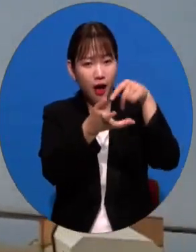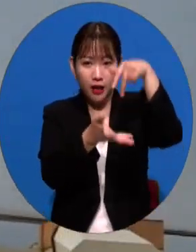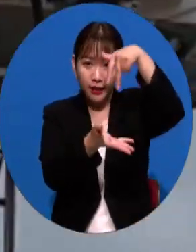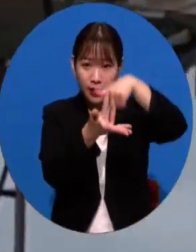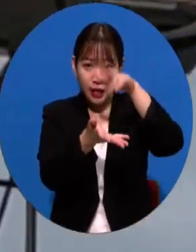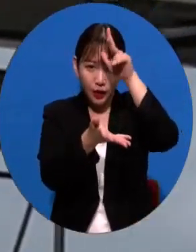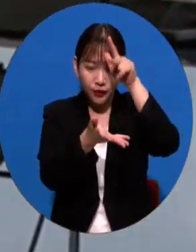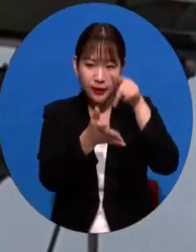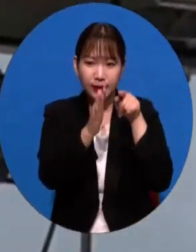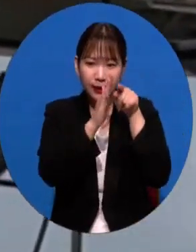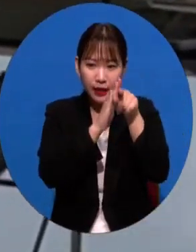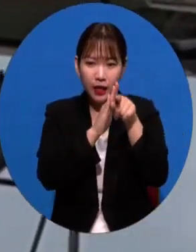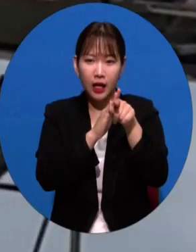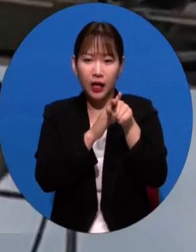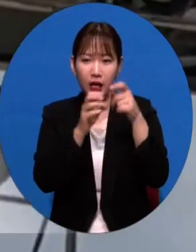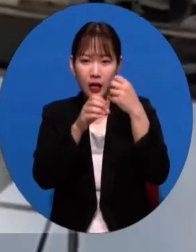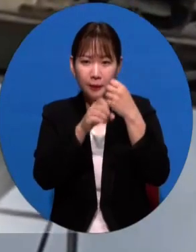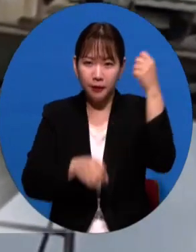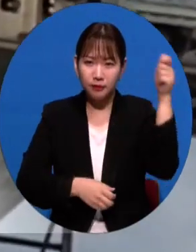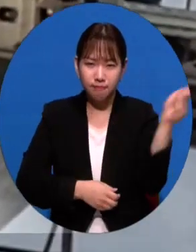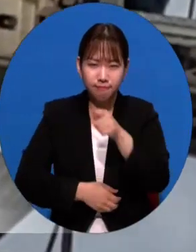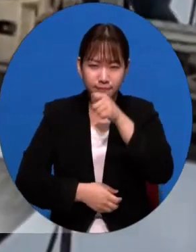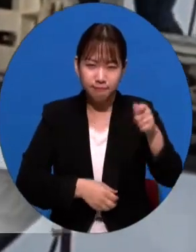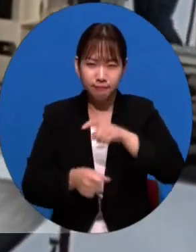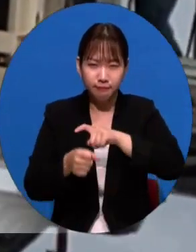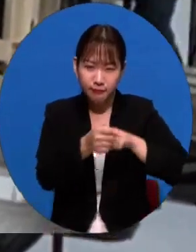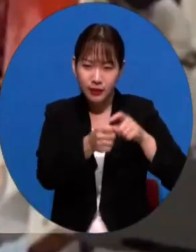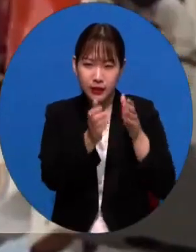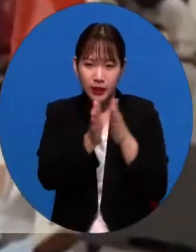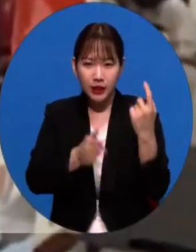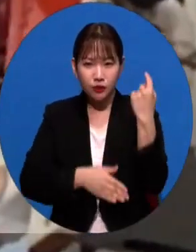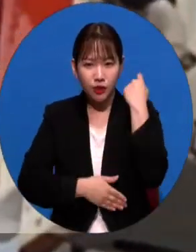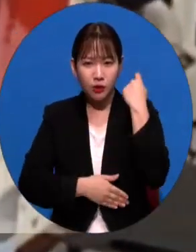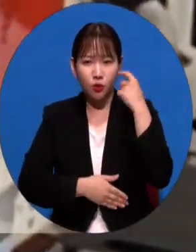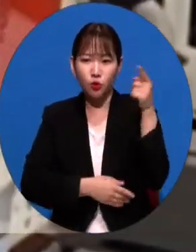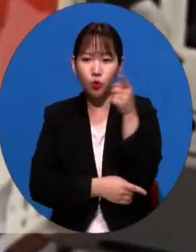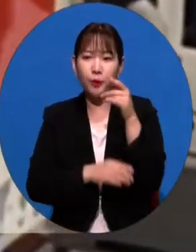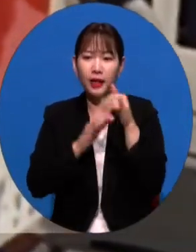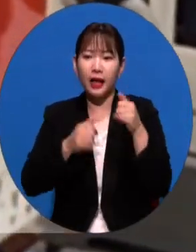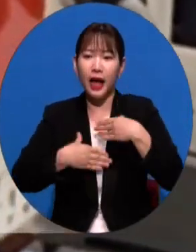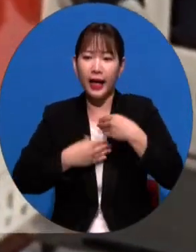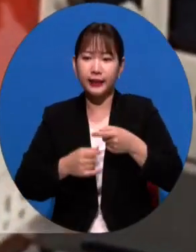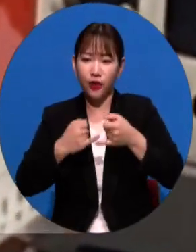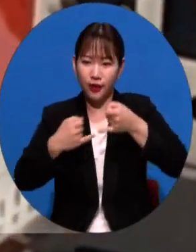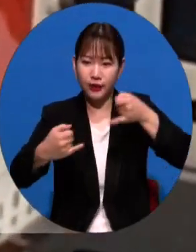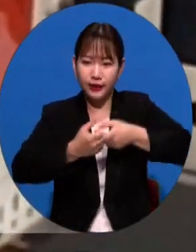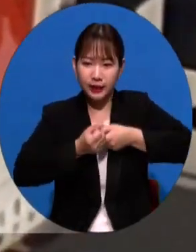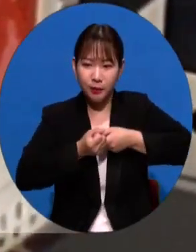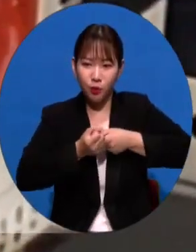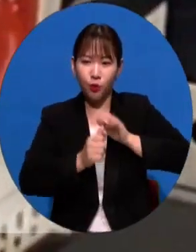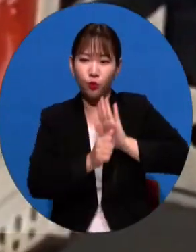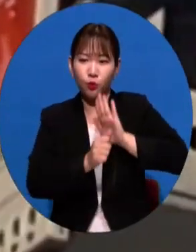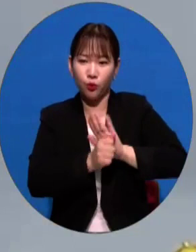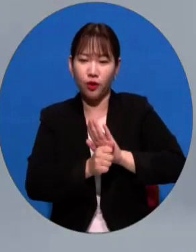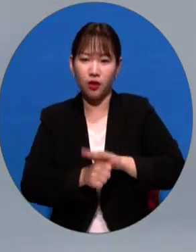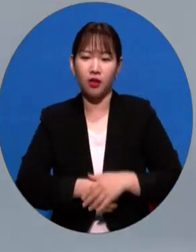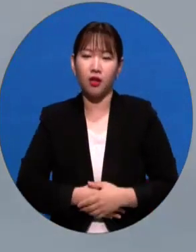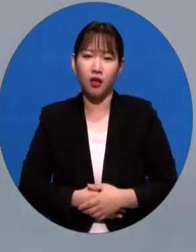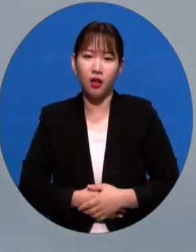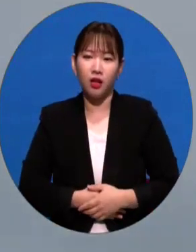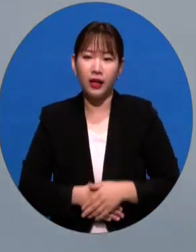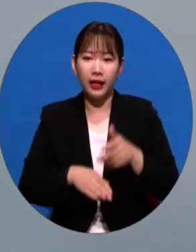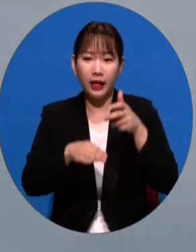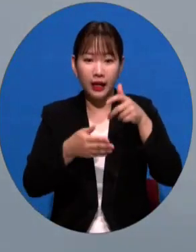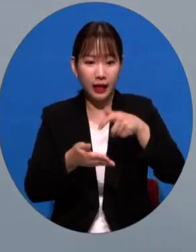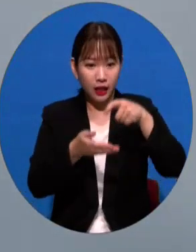접근합니다. 진압봉을 휘두르며 체포에 나선 경찰 뒤로 소방대원이 안전끈을 잡고 이를 지원합니다.